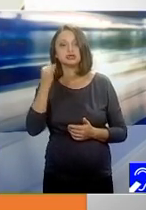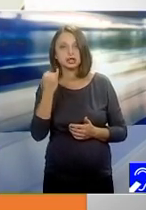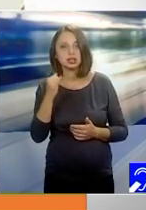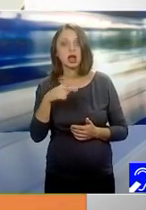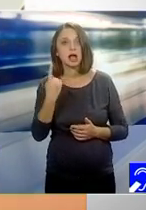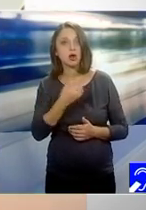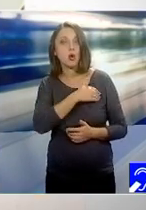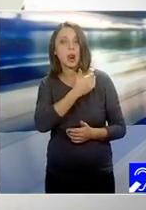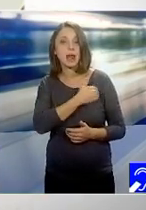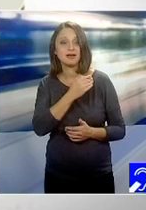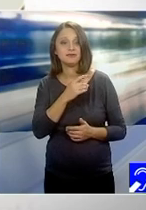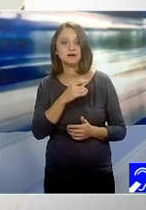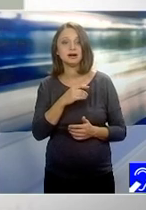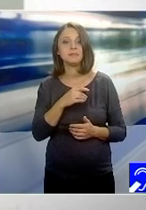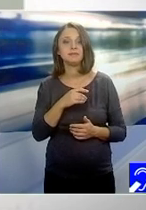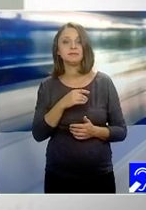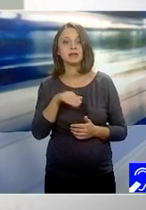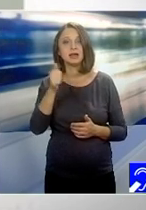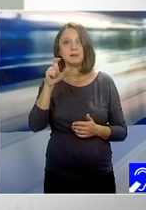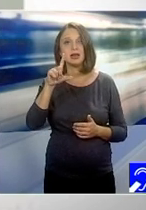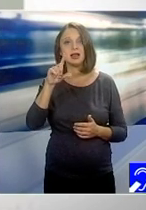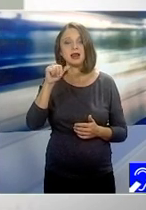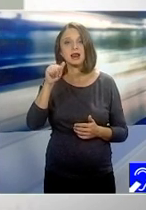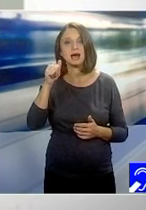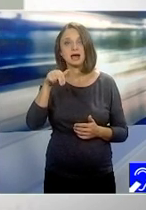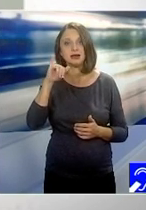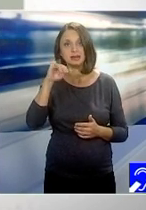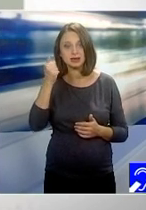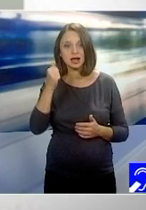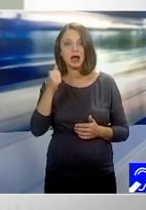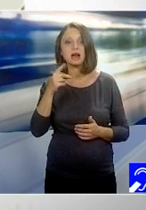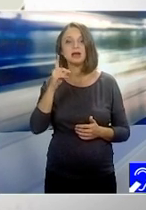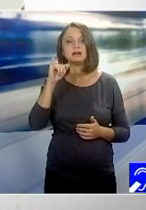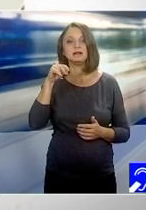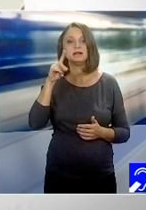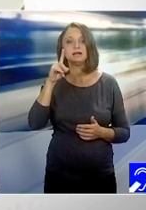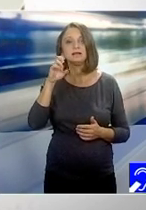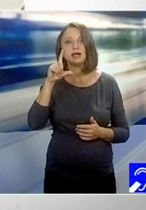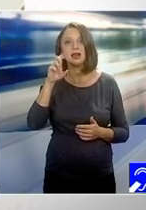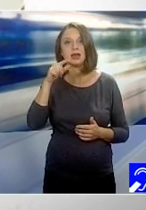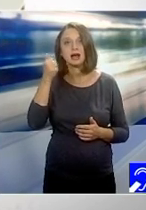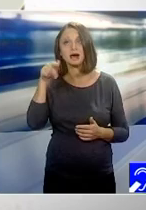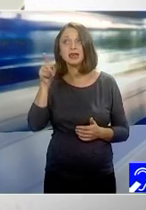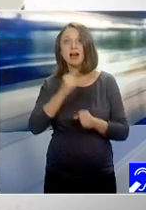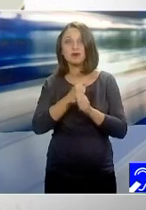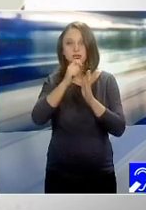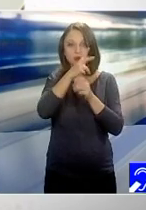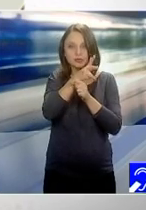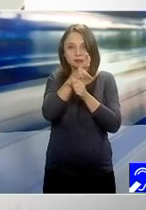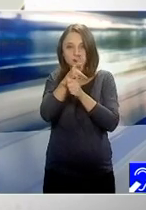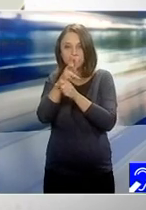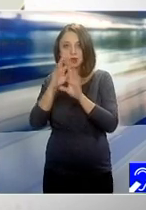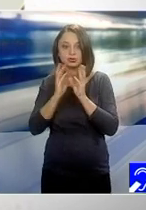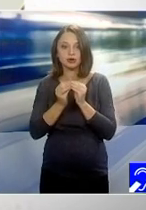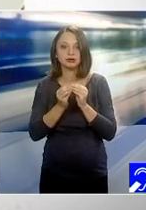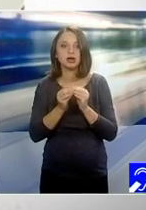încă o elevă pe care Corina nu vrea să o pomenească. Este Melania din Delegan, care a făcut toate înregistrările. Deci trebuie să vă imaginați un copil la 15